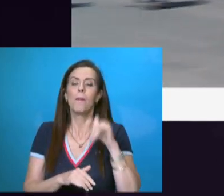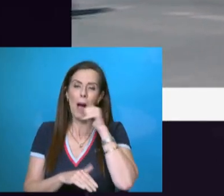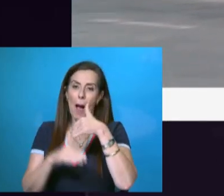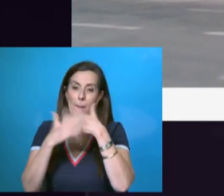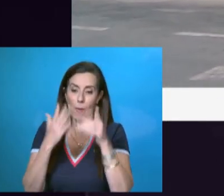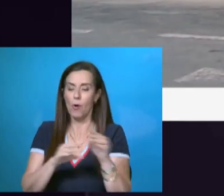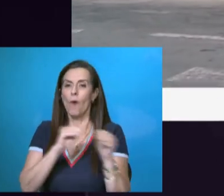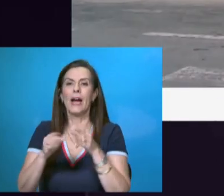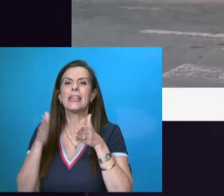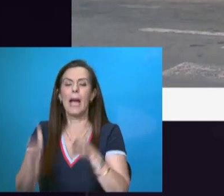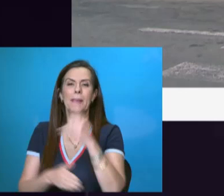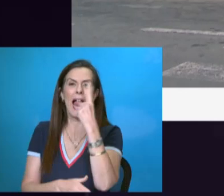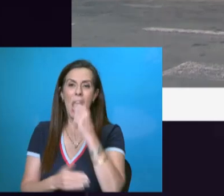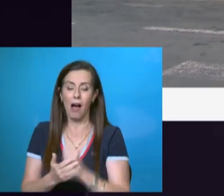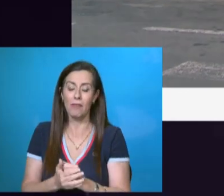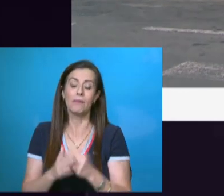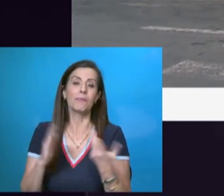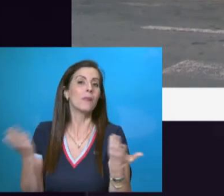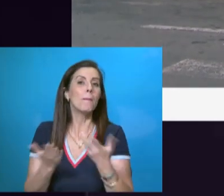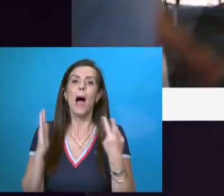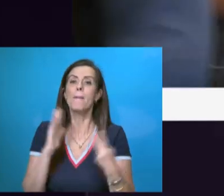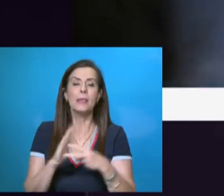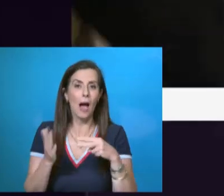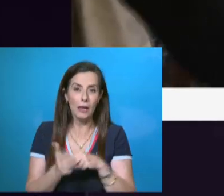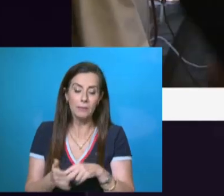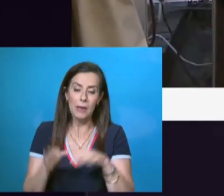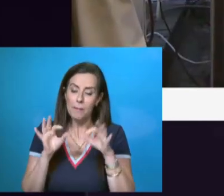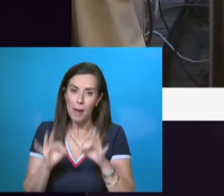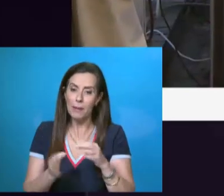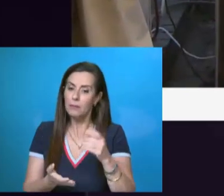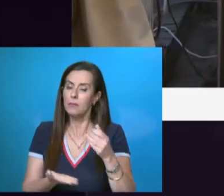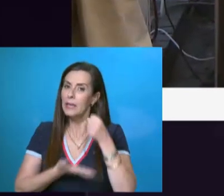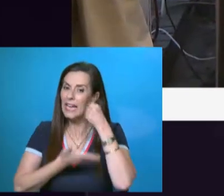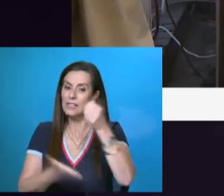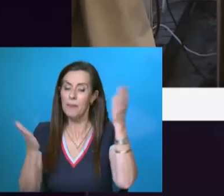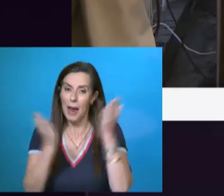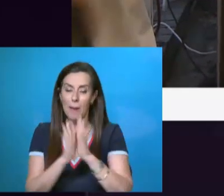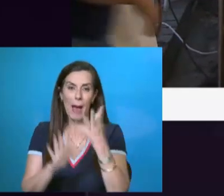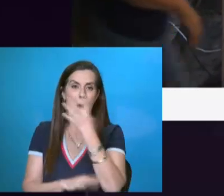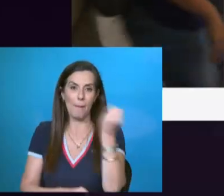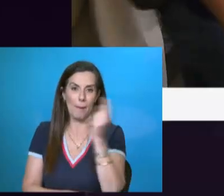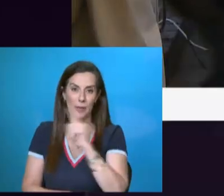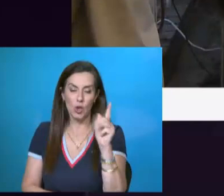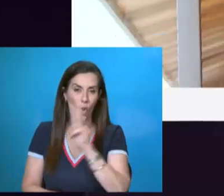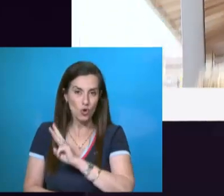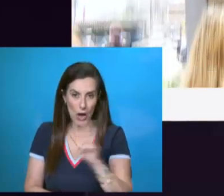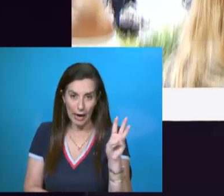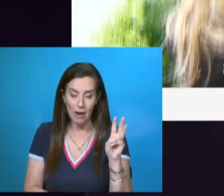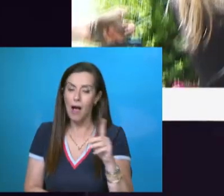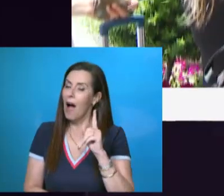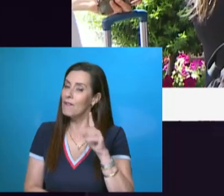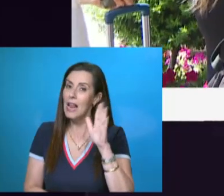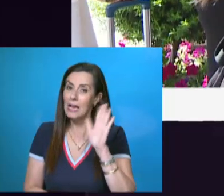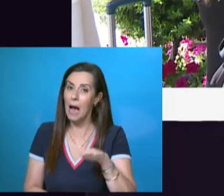שם. בכלל התוכנית רומי היא תוכנית שבאמת מתקצבת את אלת בכ-400 מיליון שקלים, אבל גם את נתב"ג